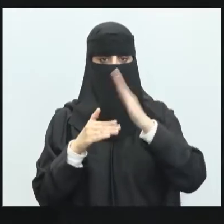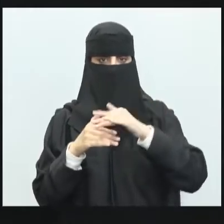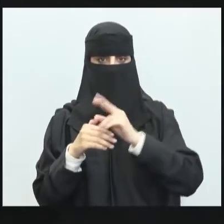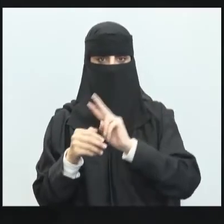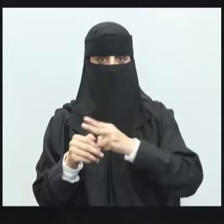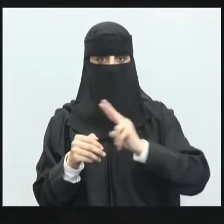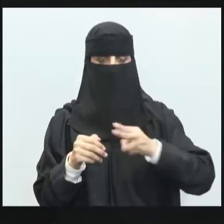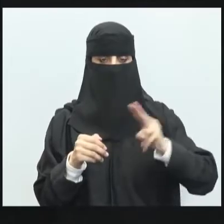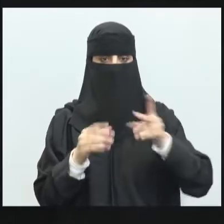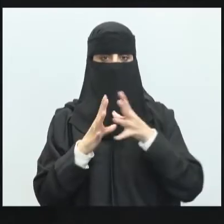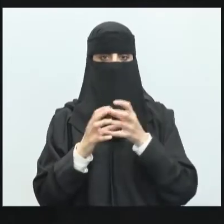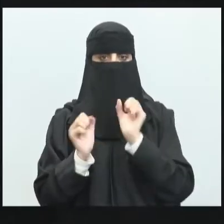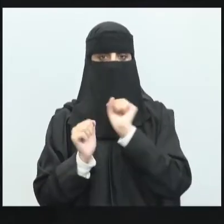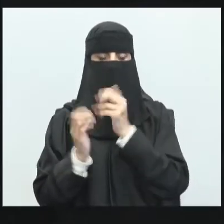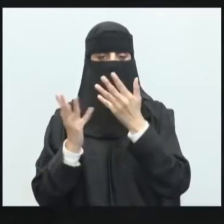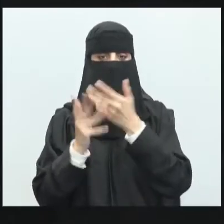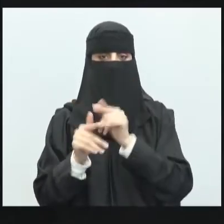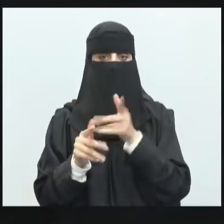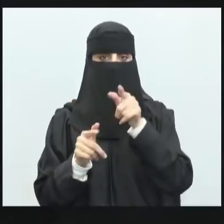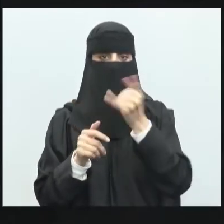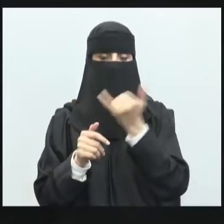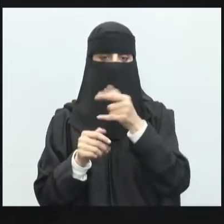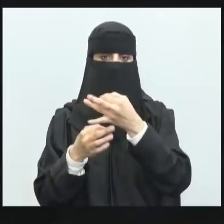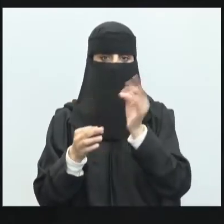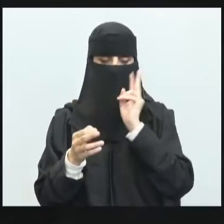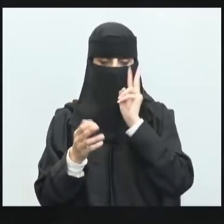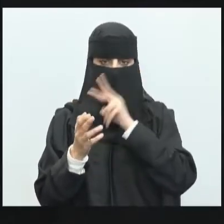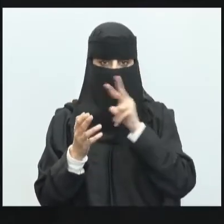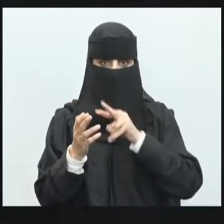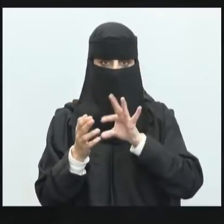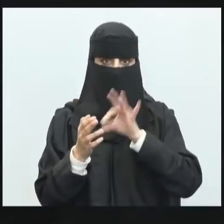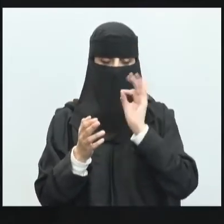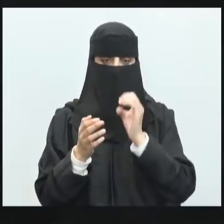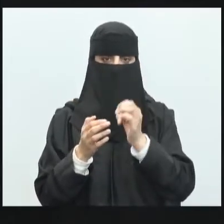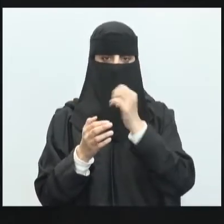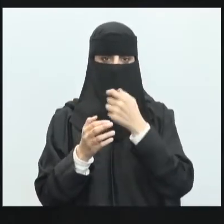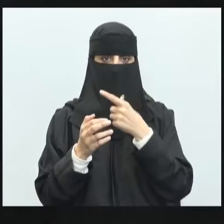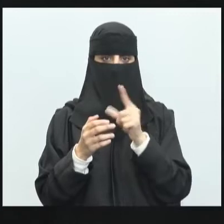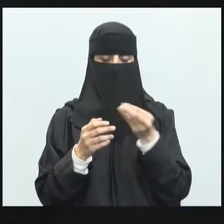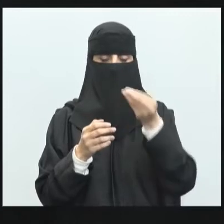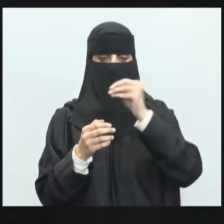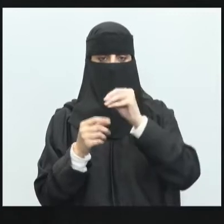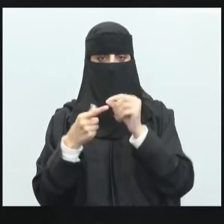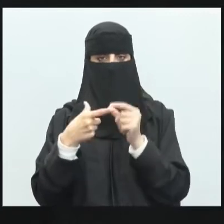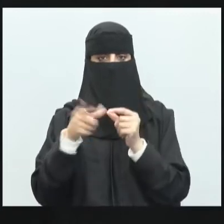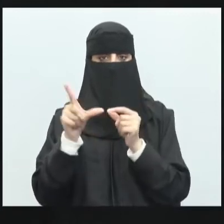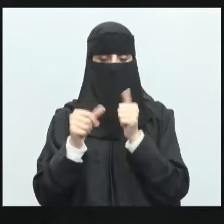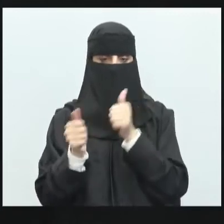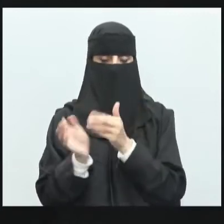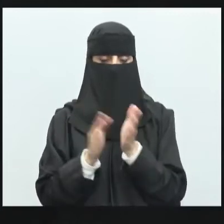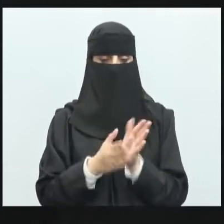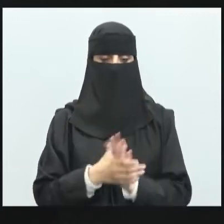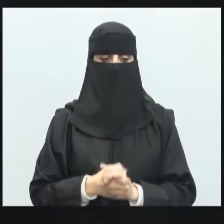معناها وعليك ان تختار الاجابه الصحيحه بوضع علامه صح امام